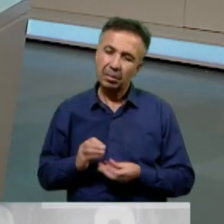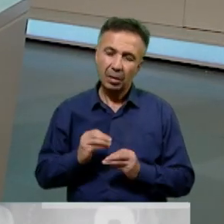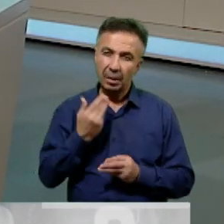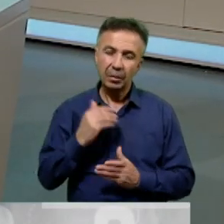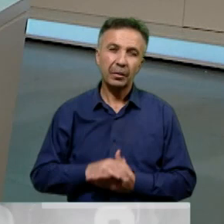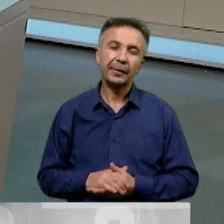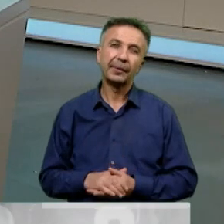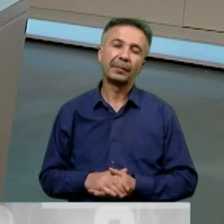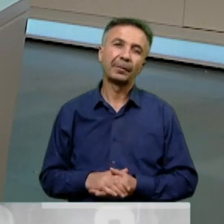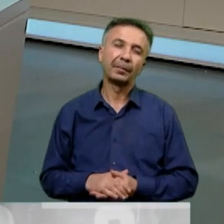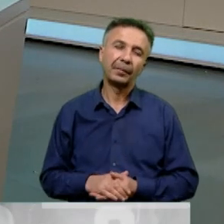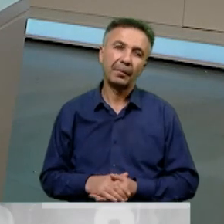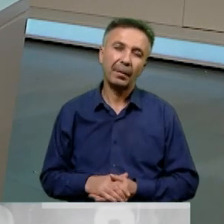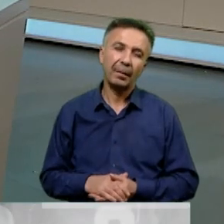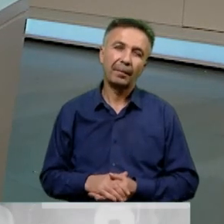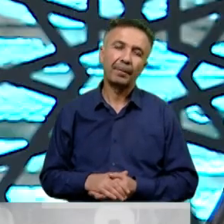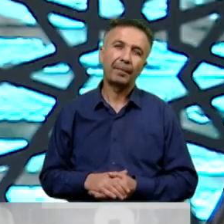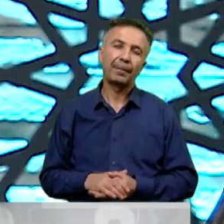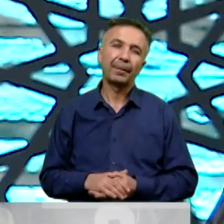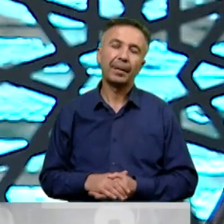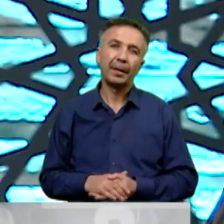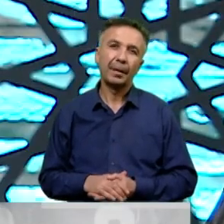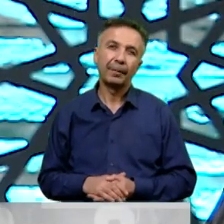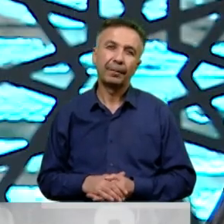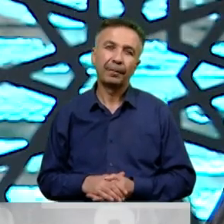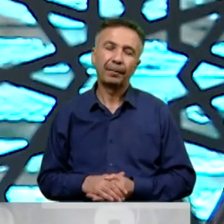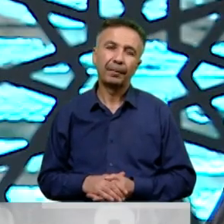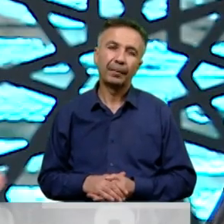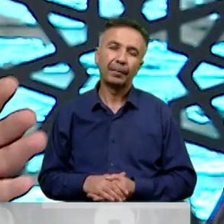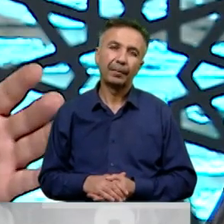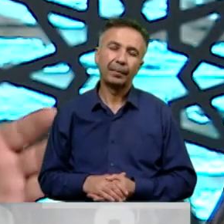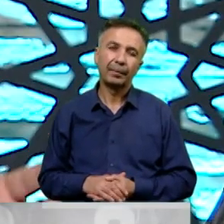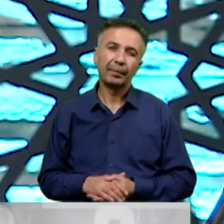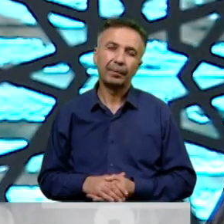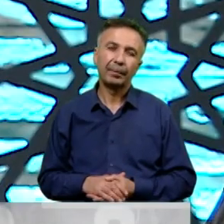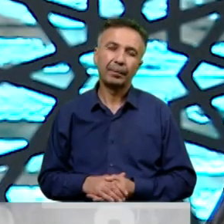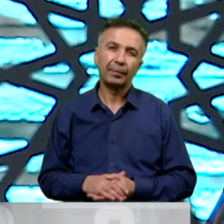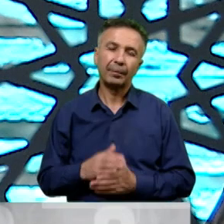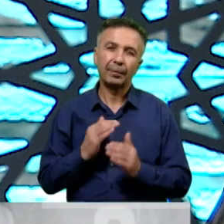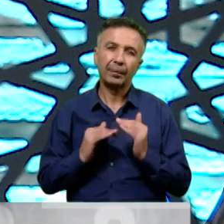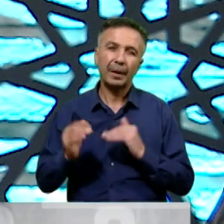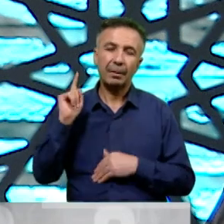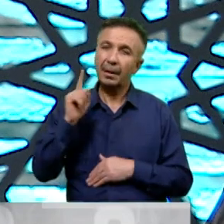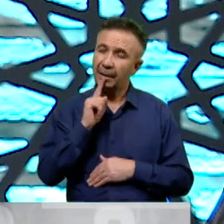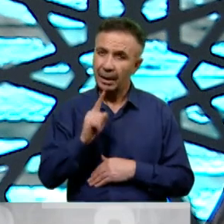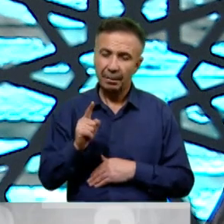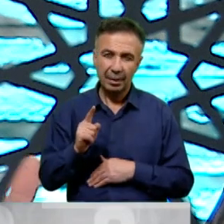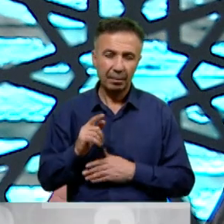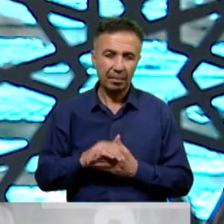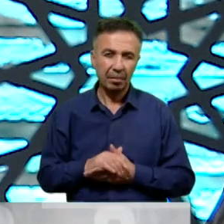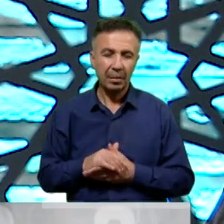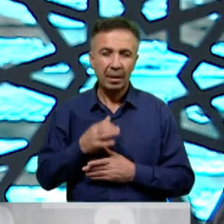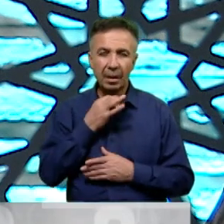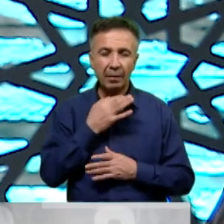kolaylık gidebilme varmış imkanı vardır ama işin şu boyutu yok mu hocam? Yani hani bu Cenab-ı Allah'ın bir emri. Evet,